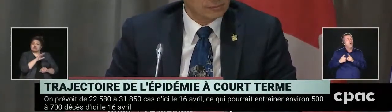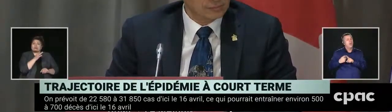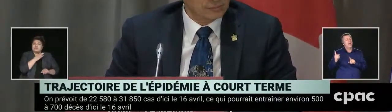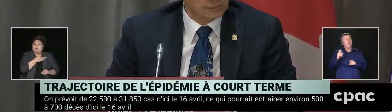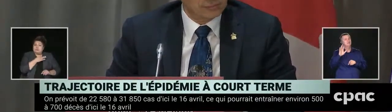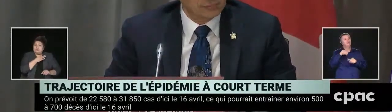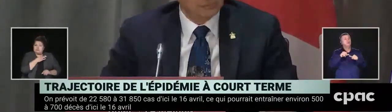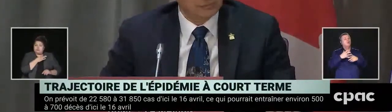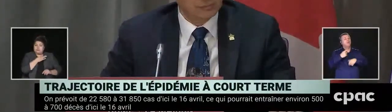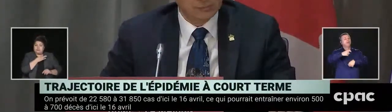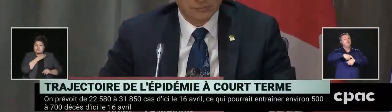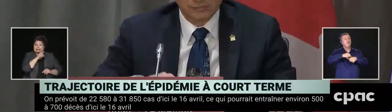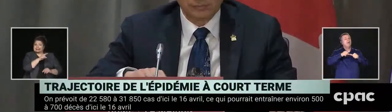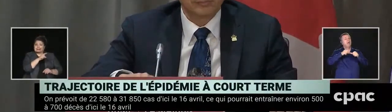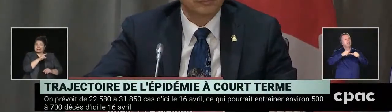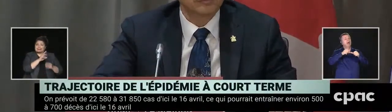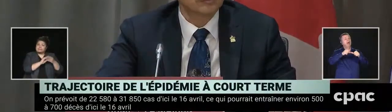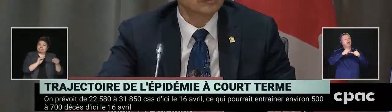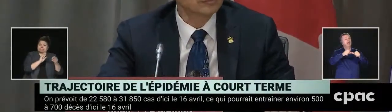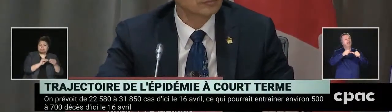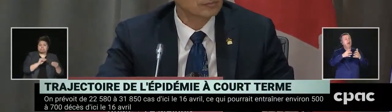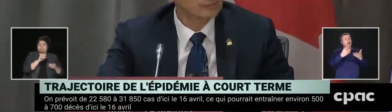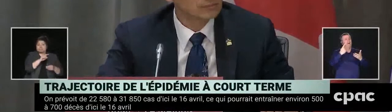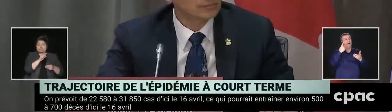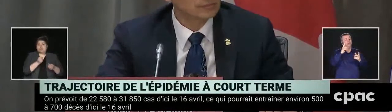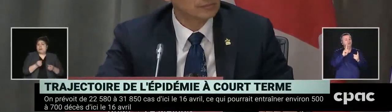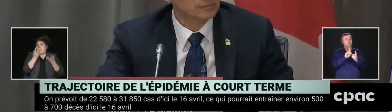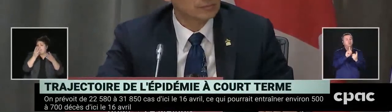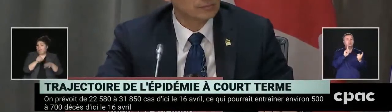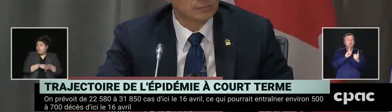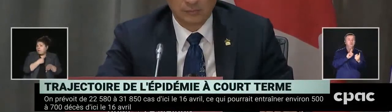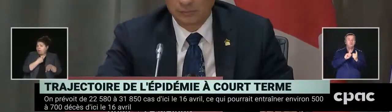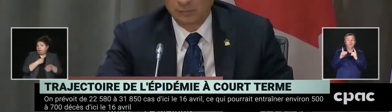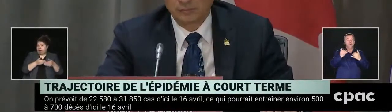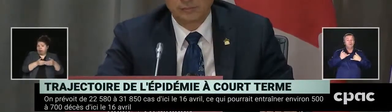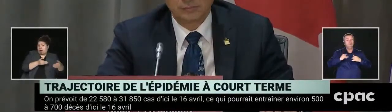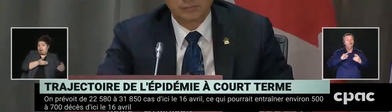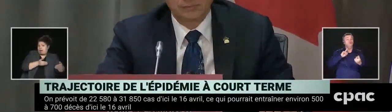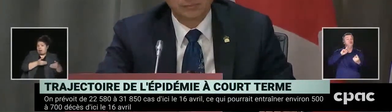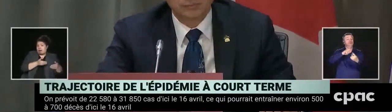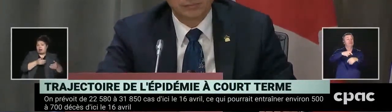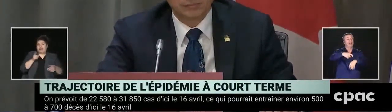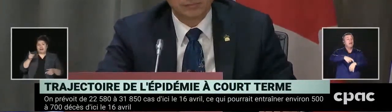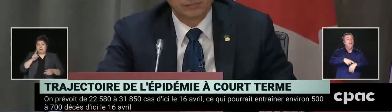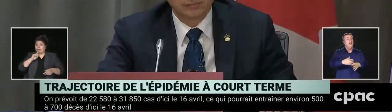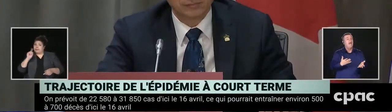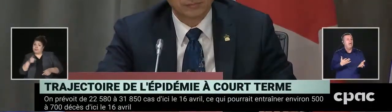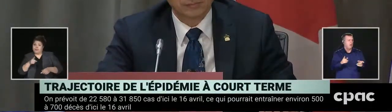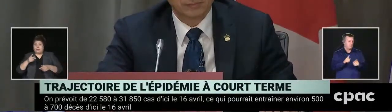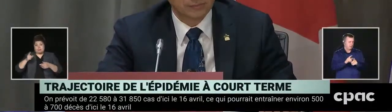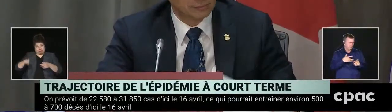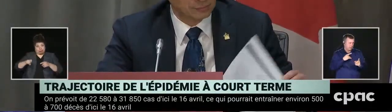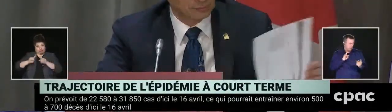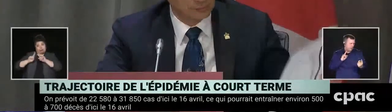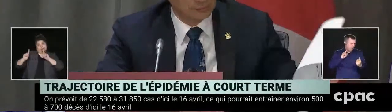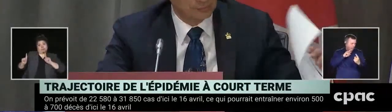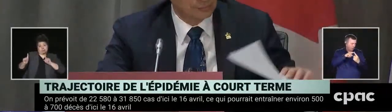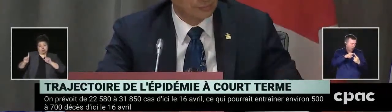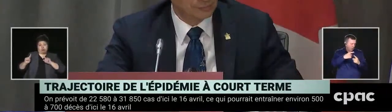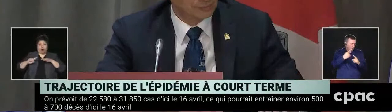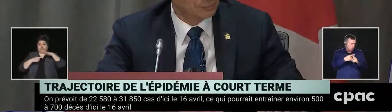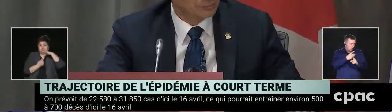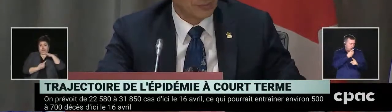à laquelle on peut s'attendre pour la distanciation sociale. Sauf erreur, ça pourrait durer jusqu'en décembre. Je ne suis pas certaine d'avoir bien